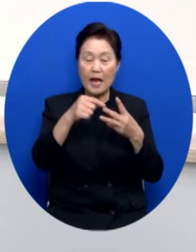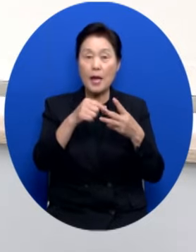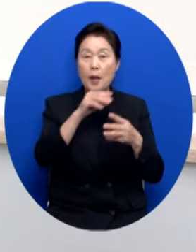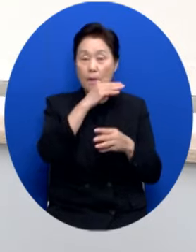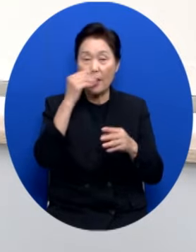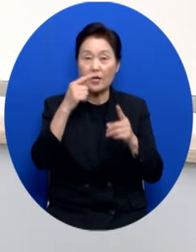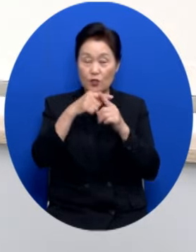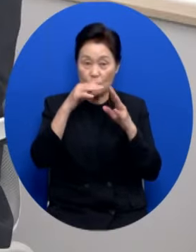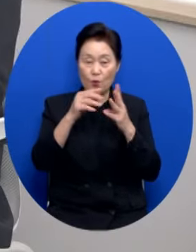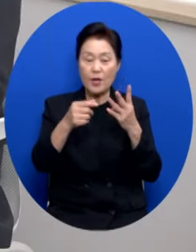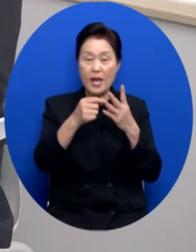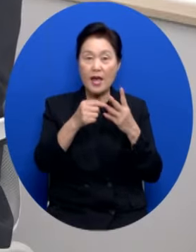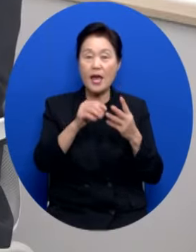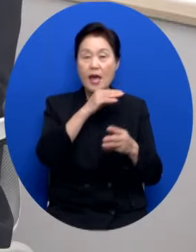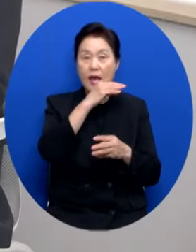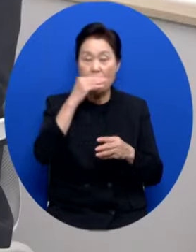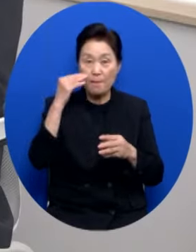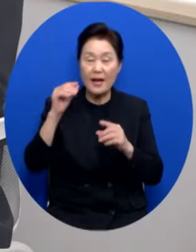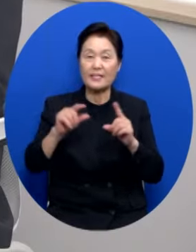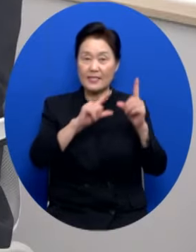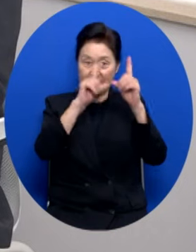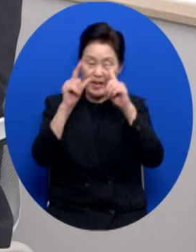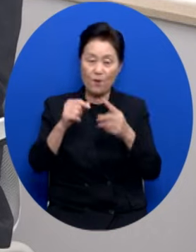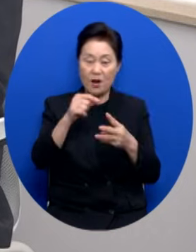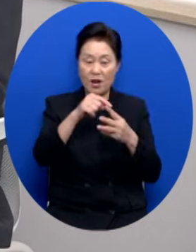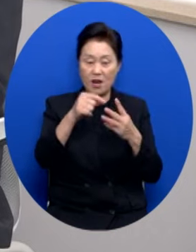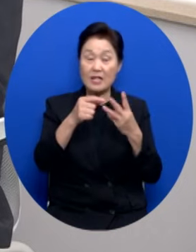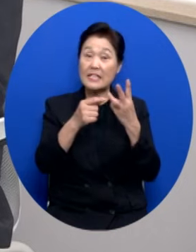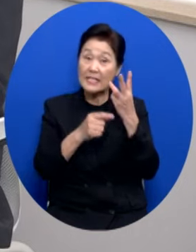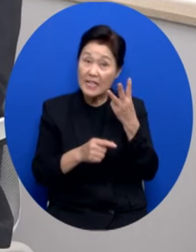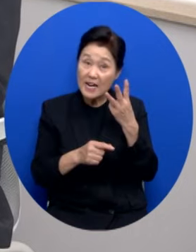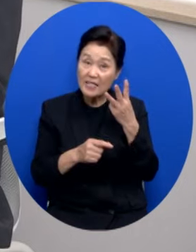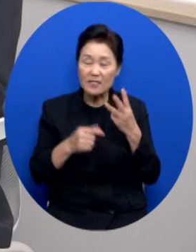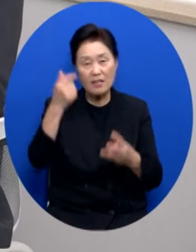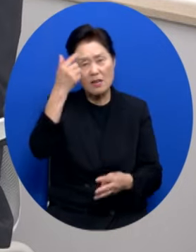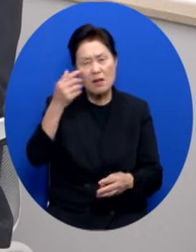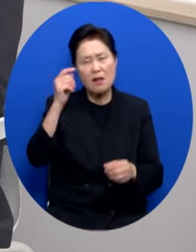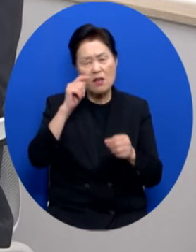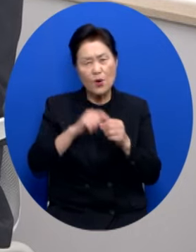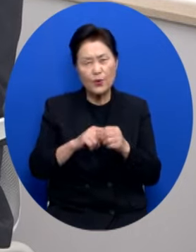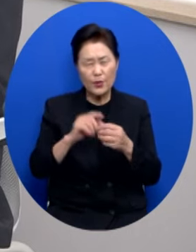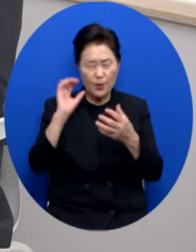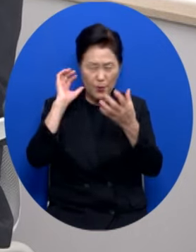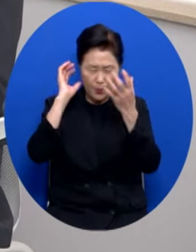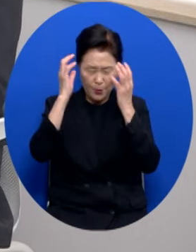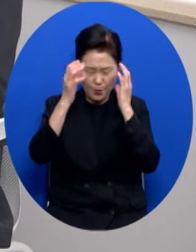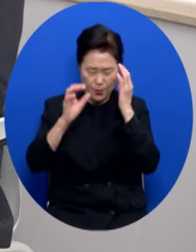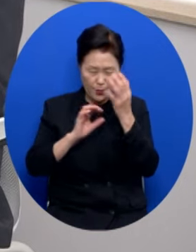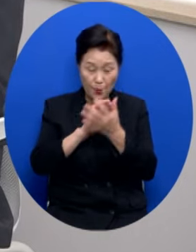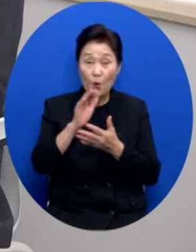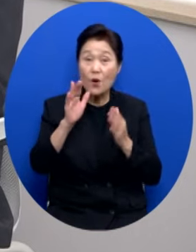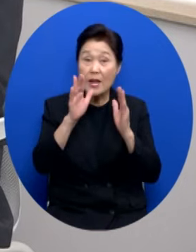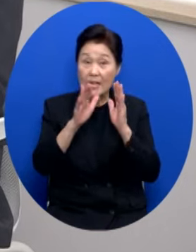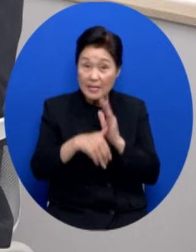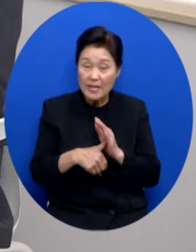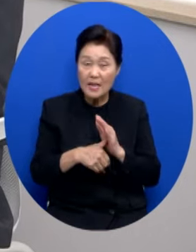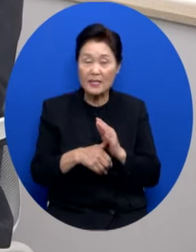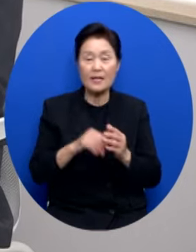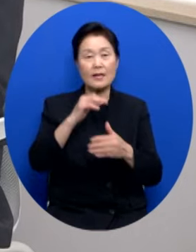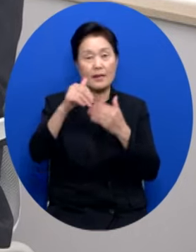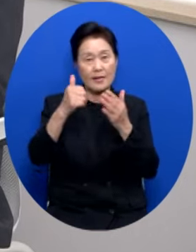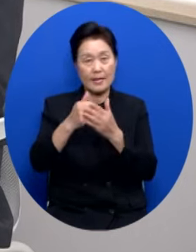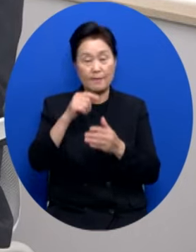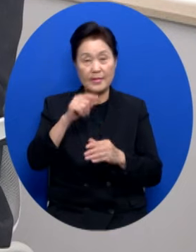바른 생활. 이 세 가지 이념은 영적으로 혼란스러운 이 시대 하나님께서 이